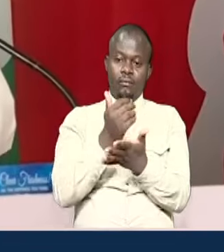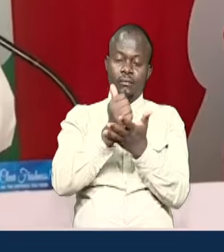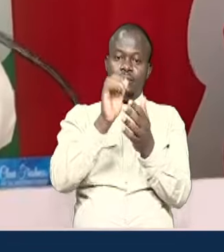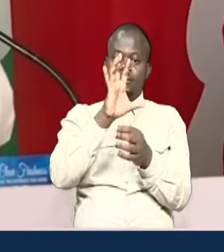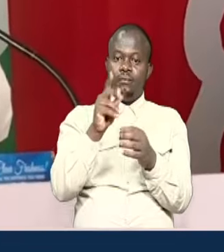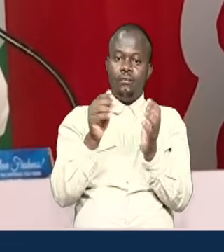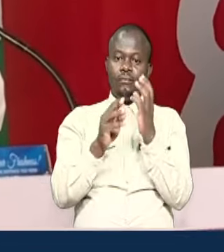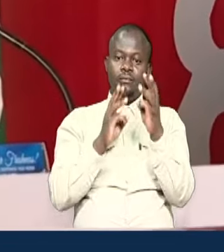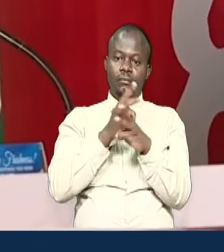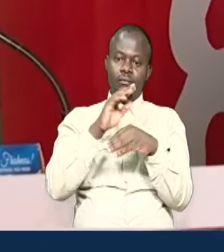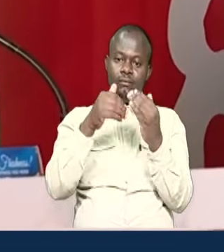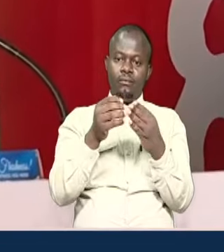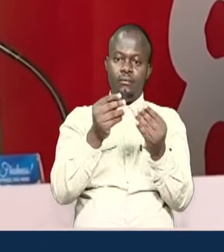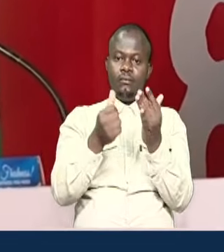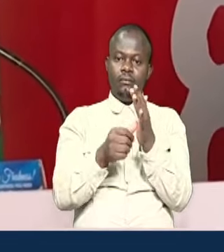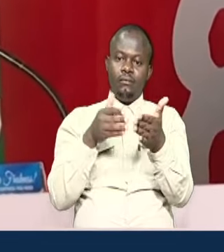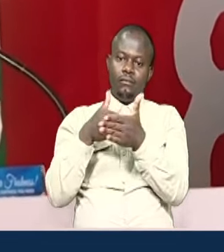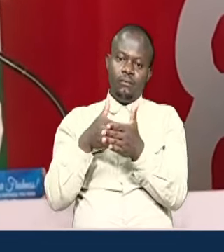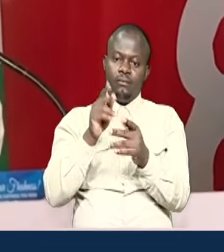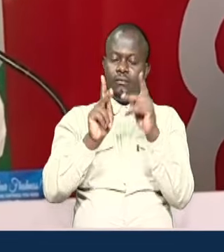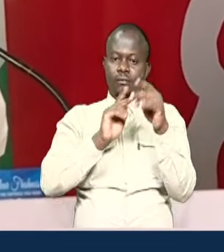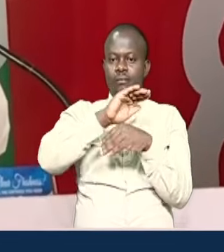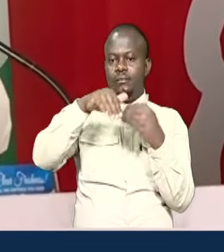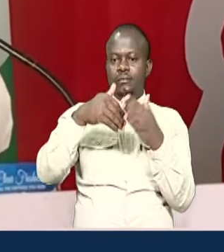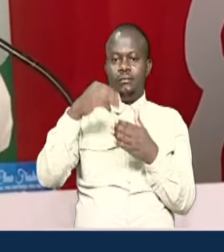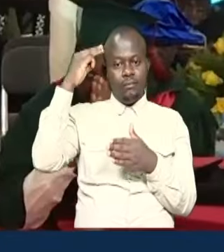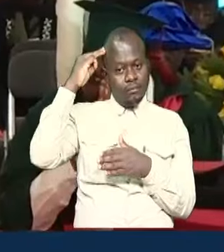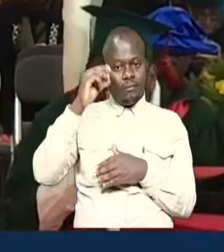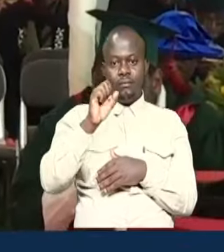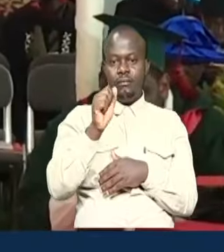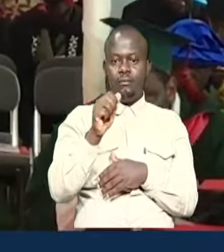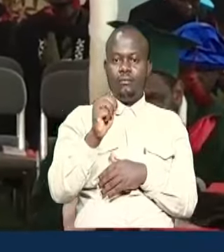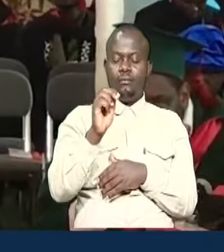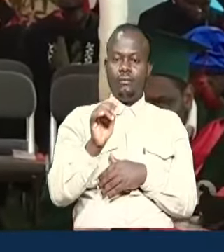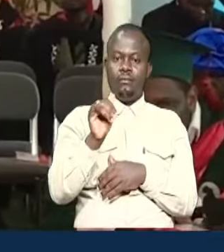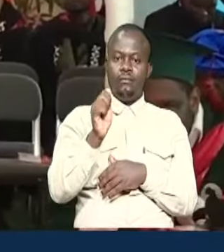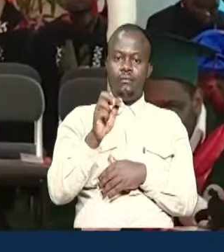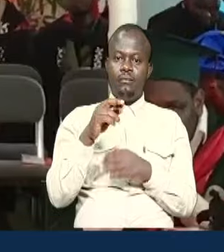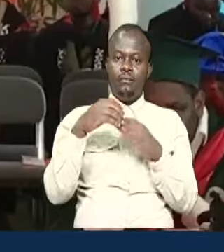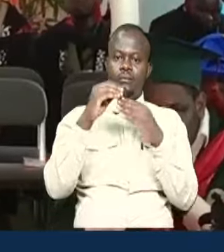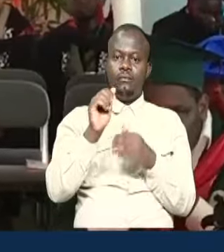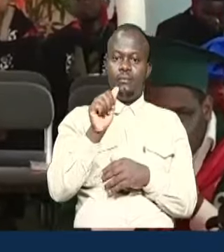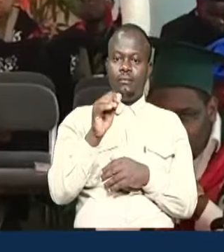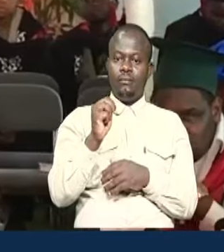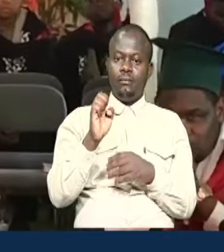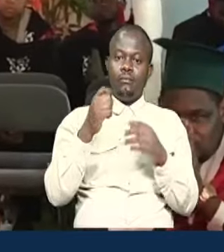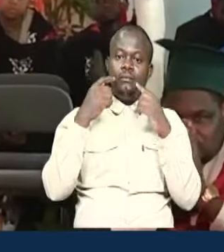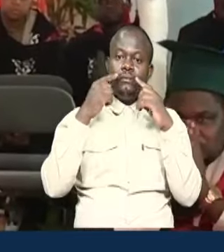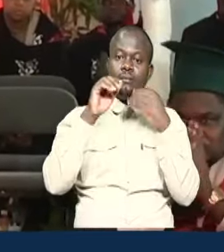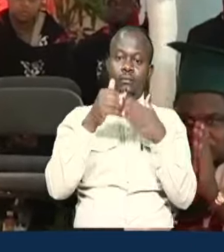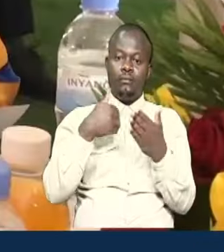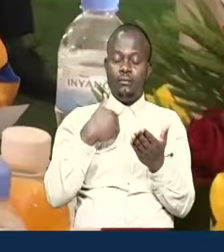Afrika n'isi mu gukemura ibibazo bibangamiye abaturage Professor Sam Yala umuyobozi wa AIMS avuga ko afite icyizere